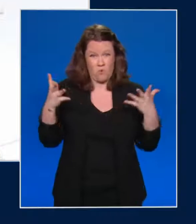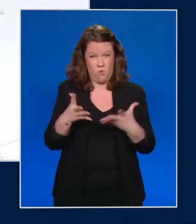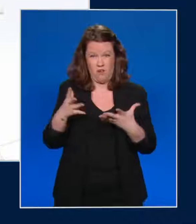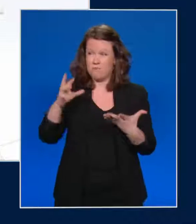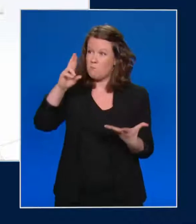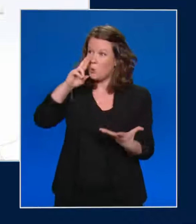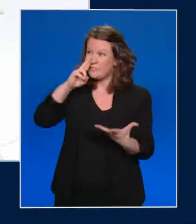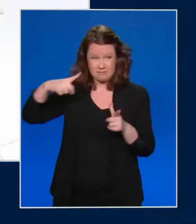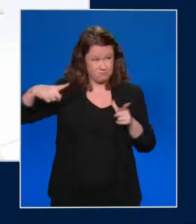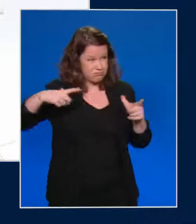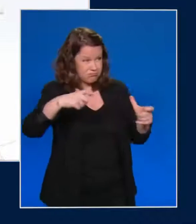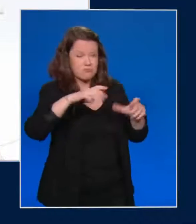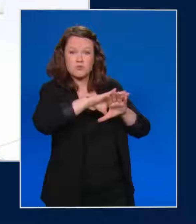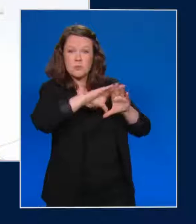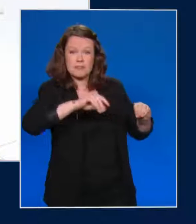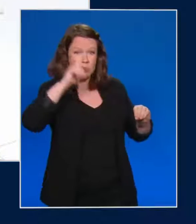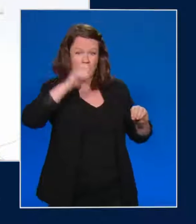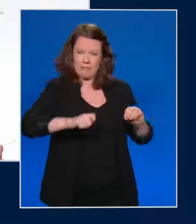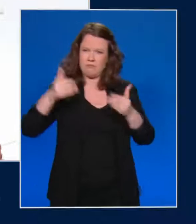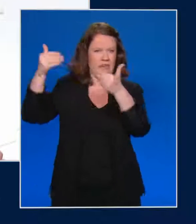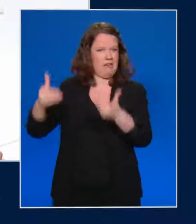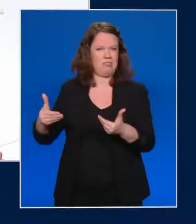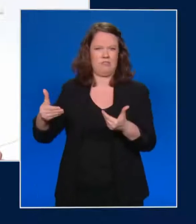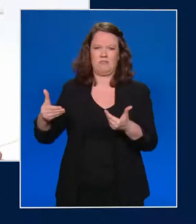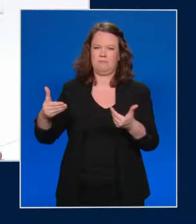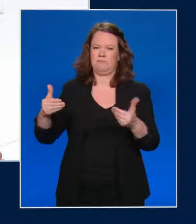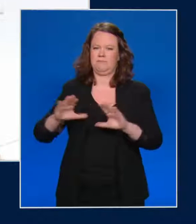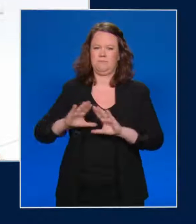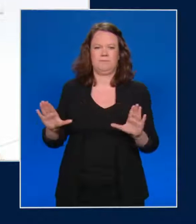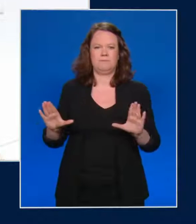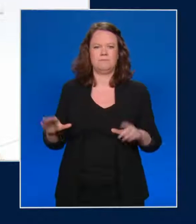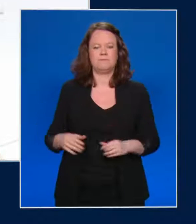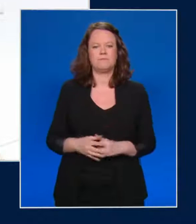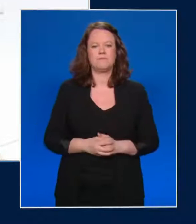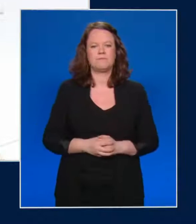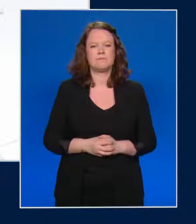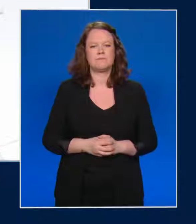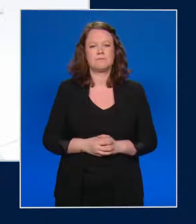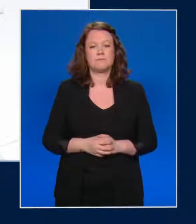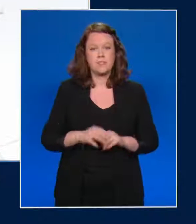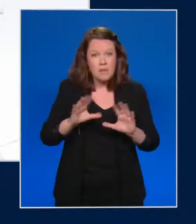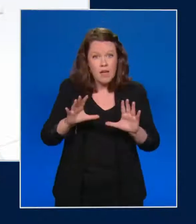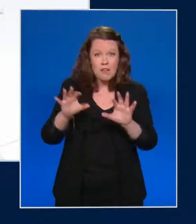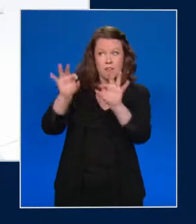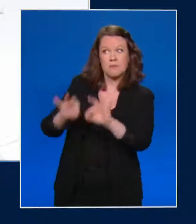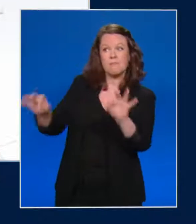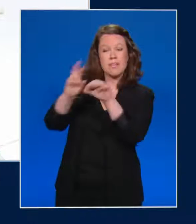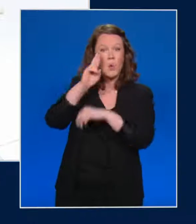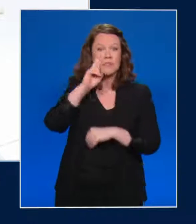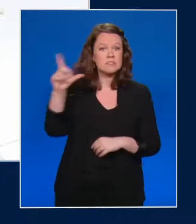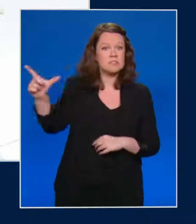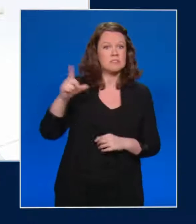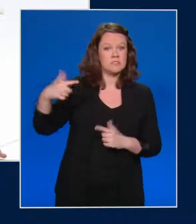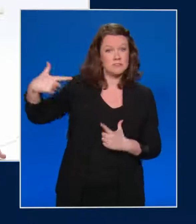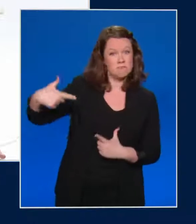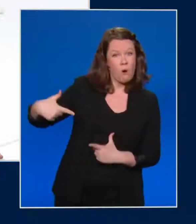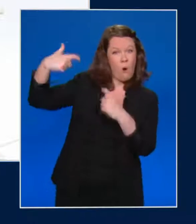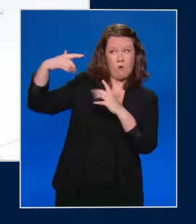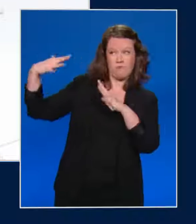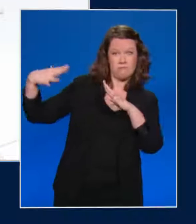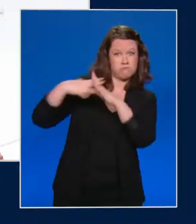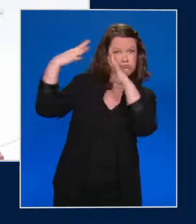des combats et pour autant nous ne sommes pas en guerre contre la russie nous savons tous ce